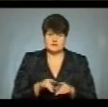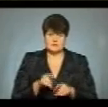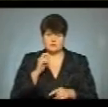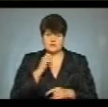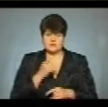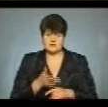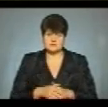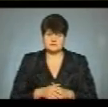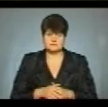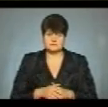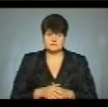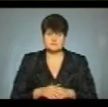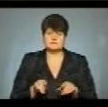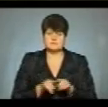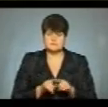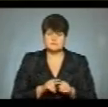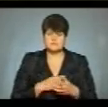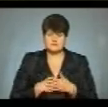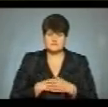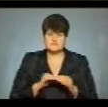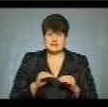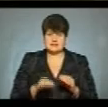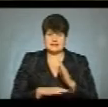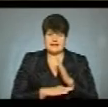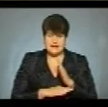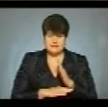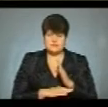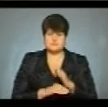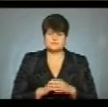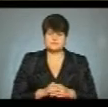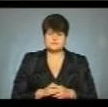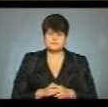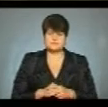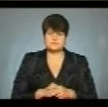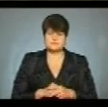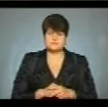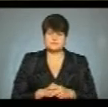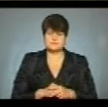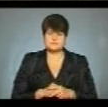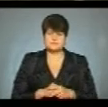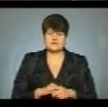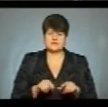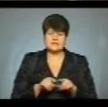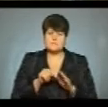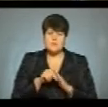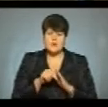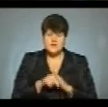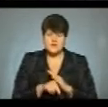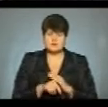віці. Теж любив садити дерева, дуже любив садити дерева. Таким поняттям,